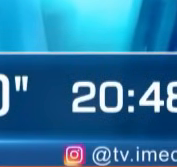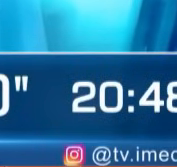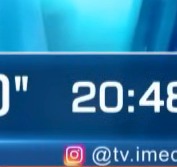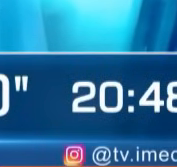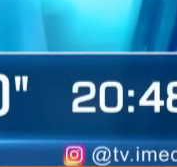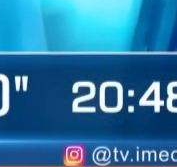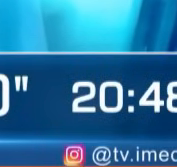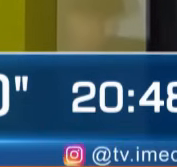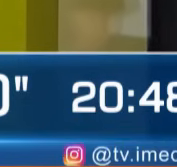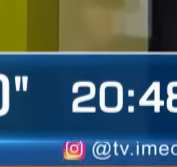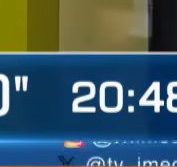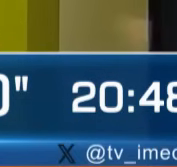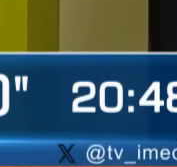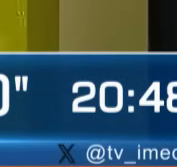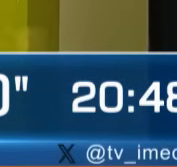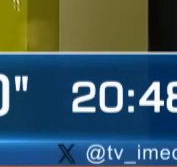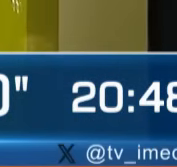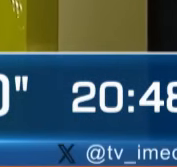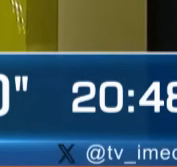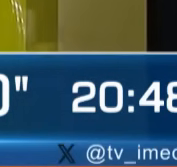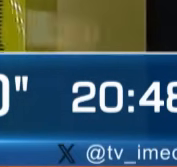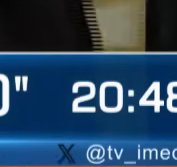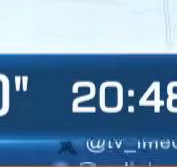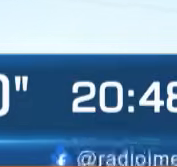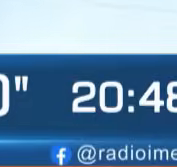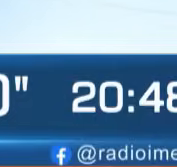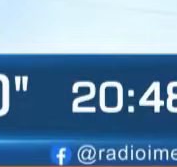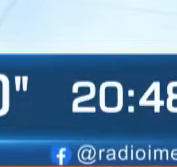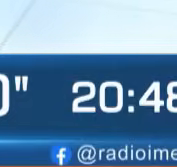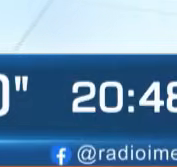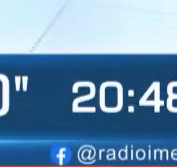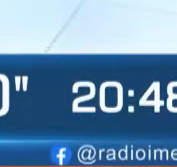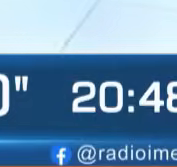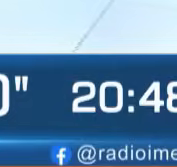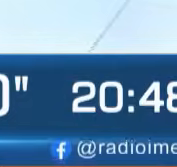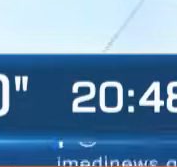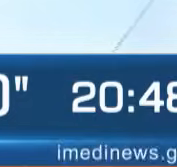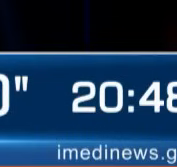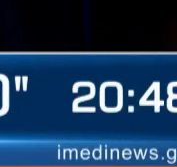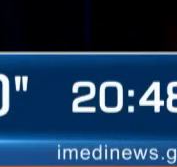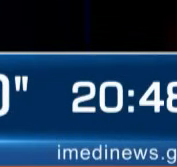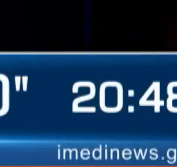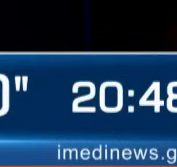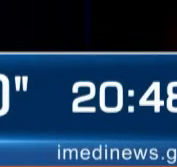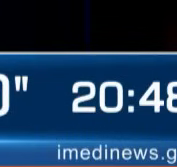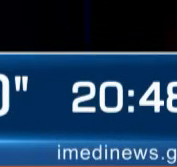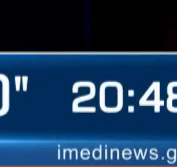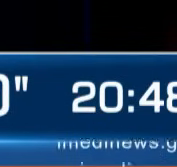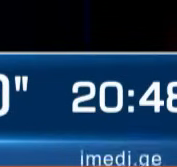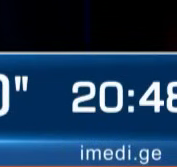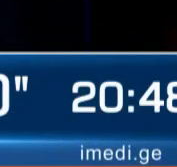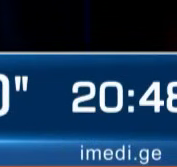კონსტიტუციურად სამართლიანად. Roman Gotsiridzis garda dghes Salome Zurabishvili Tamar Chugoshvilsa da Zuya Dzidziguris shekhvda. Imachnia ro